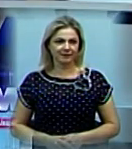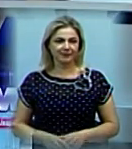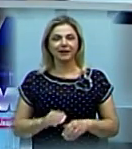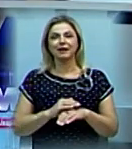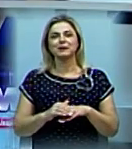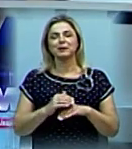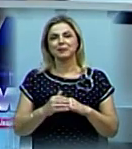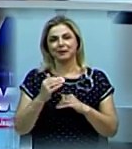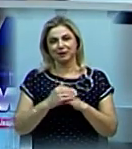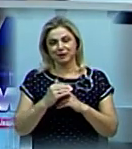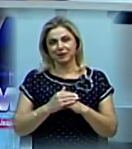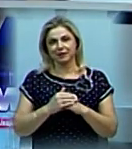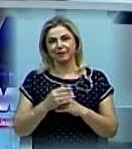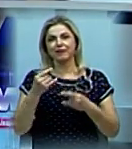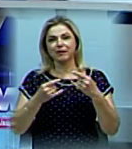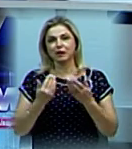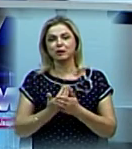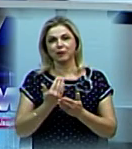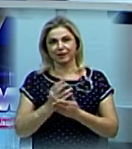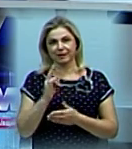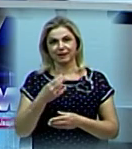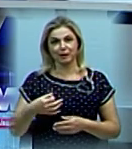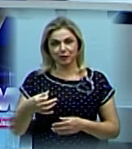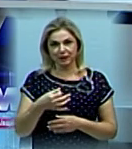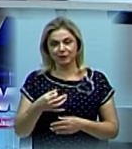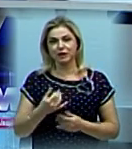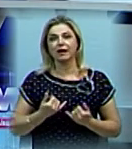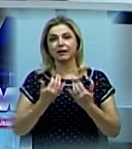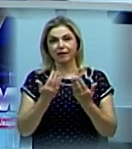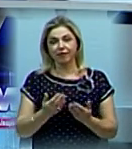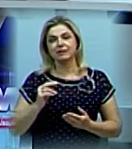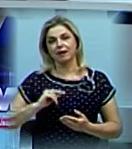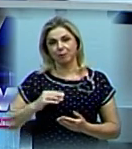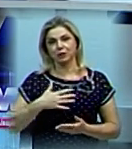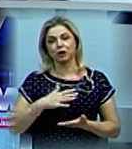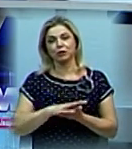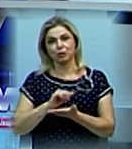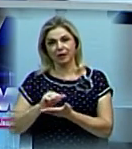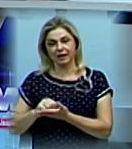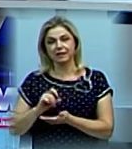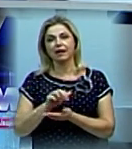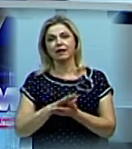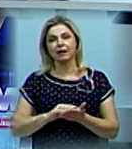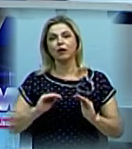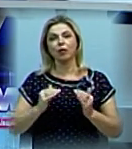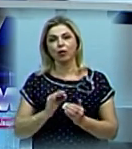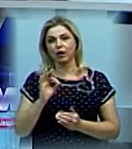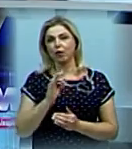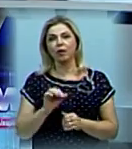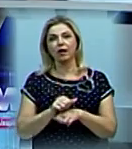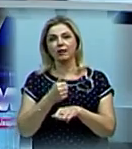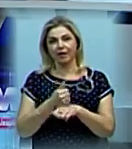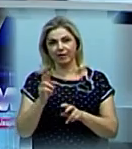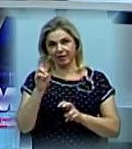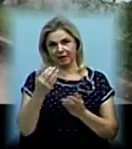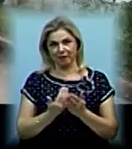Доброго вечора. В ефірі телевізійні новини Миколаївщини. В студії для вас сьогодні працює Євгенія Голубова. І далі коротко про основні теми